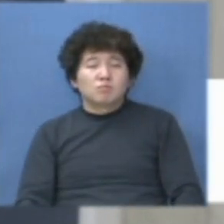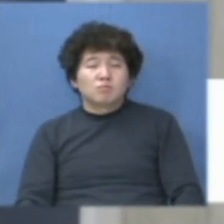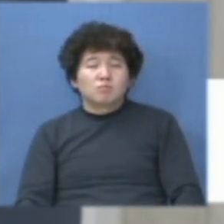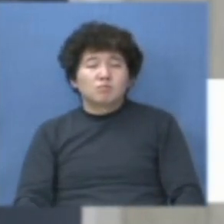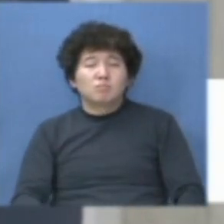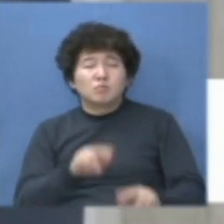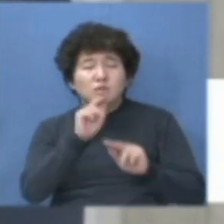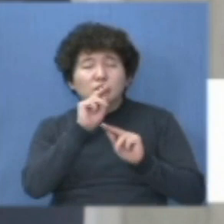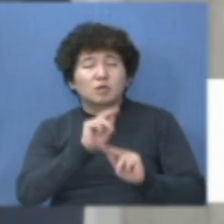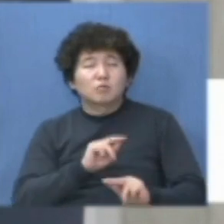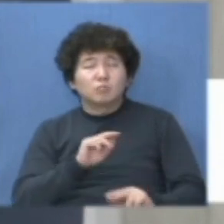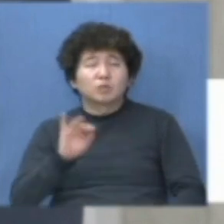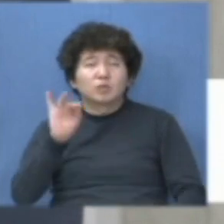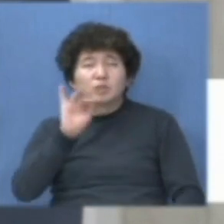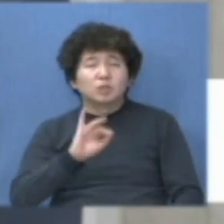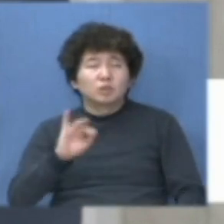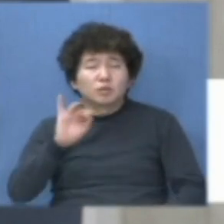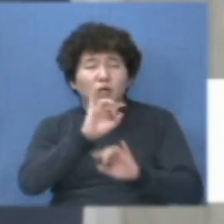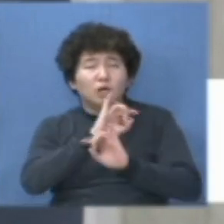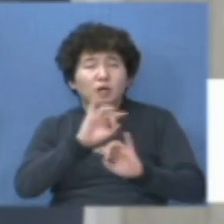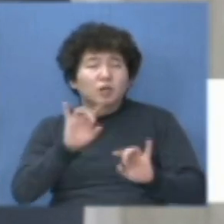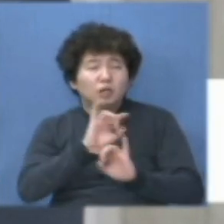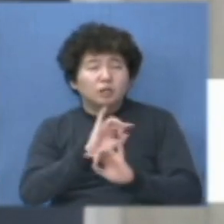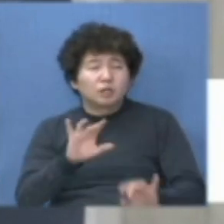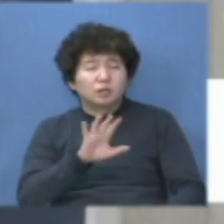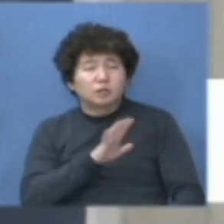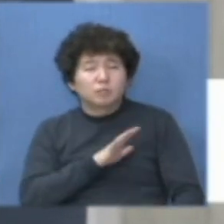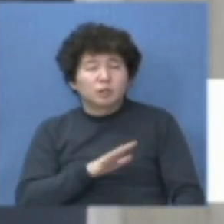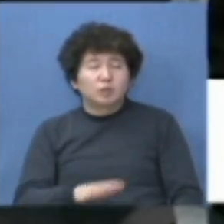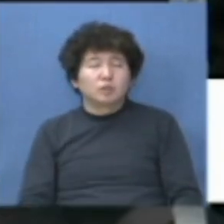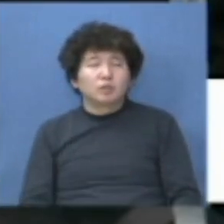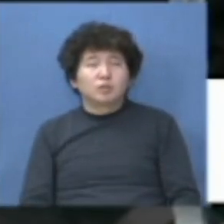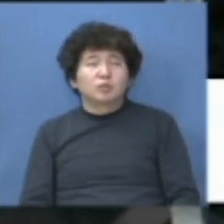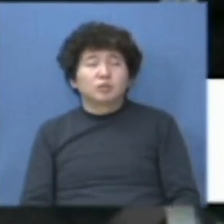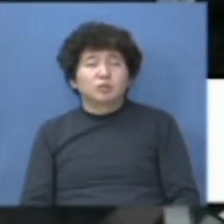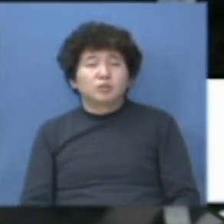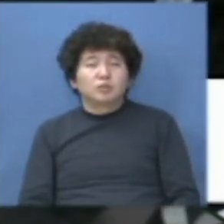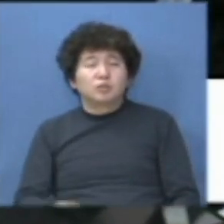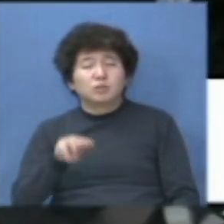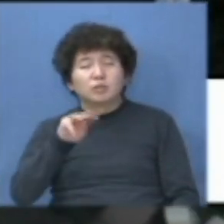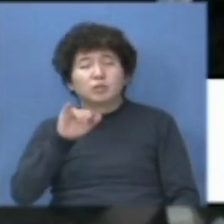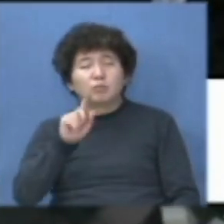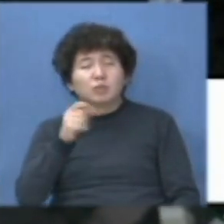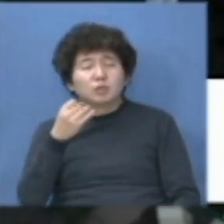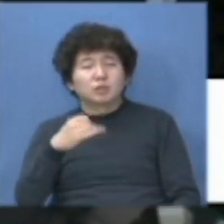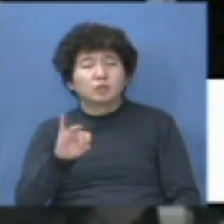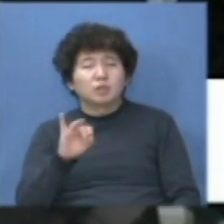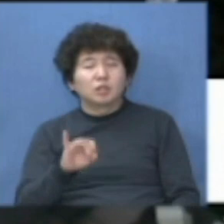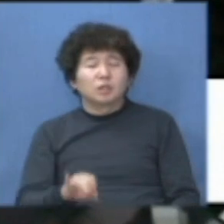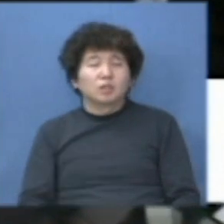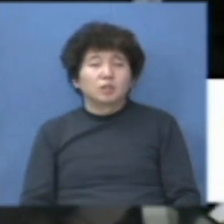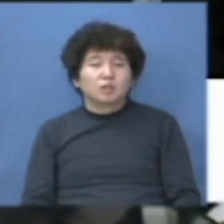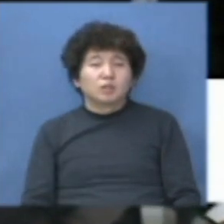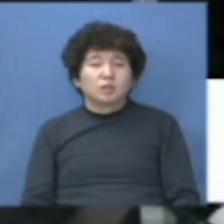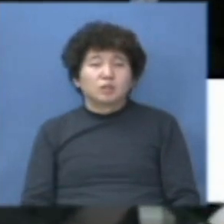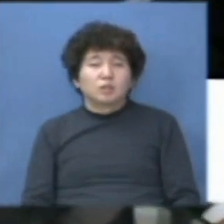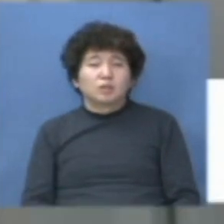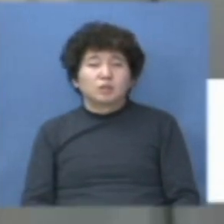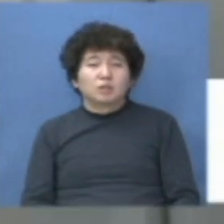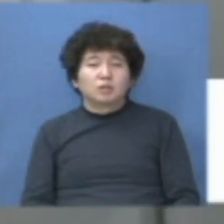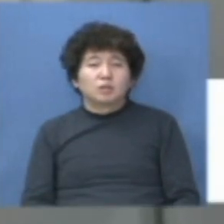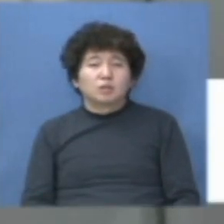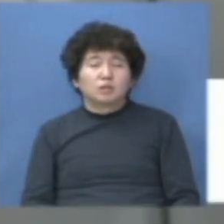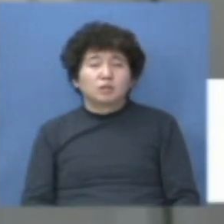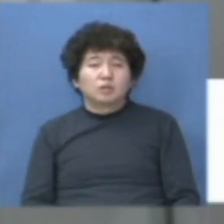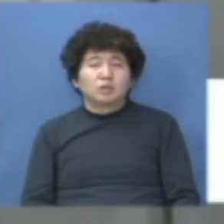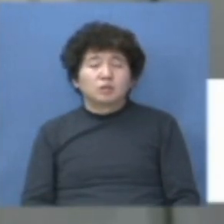қызметтің тарихын таныстырып, ашық есік шарасын өткізейік деген ойдамыз. Музейде жинақталған бірегей құнды жәдігерлердің барлығы да арнайы